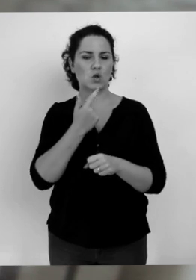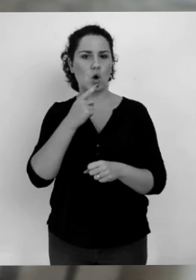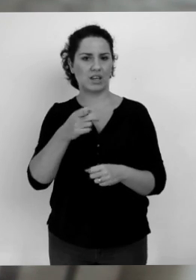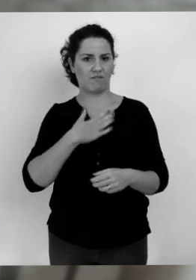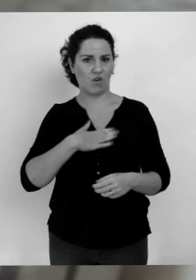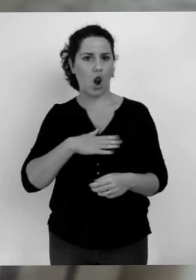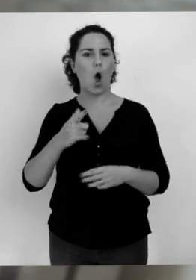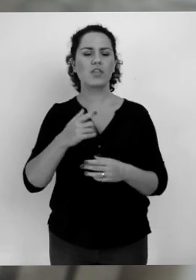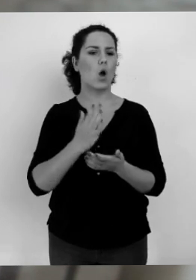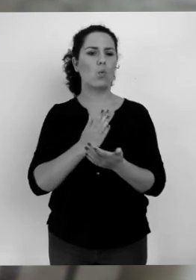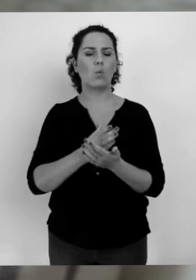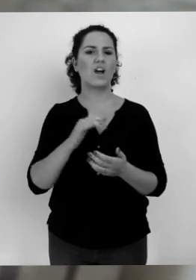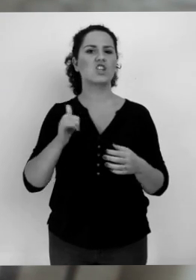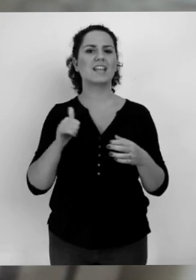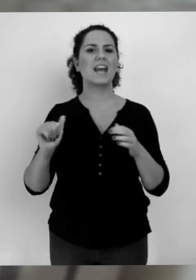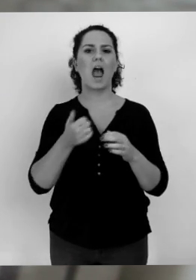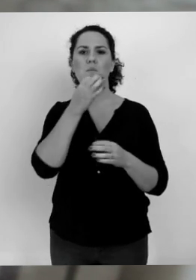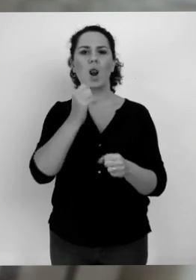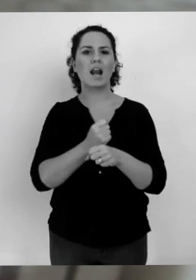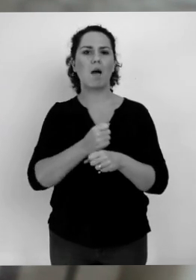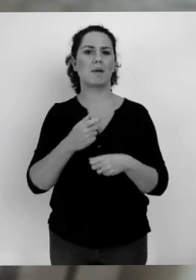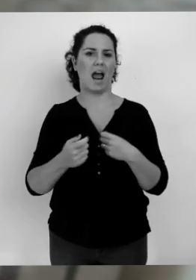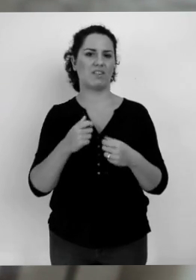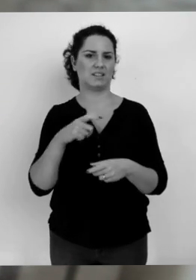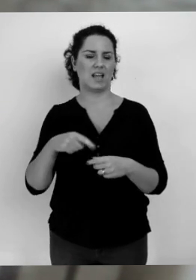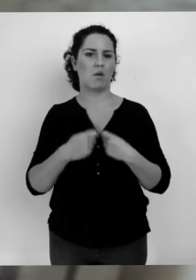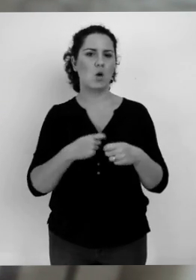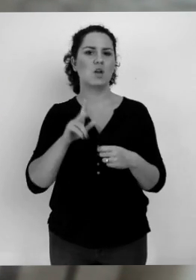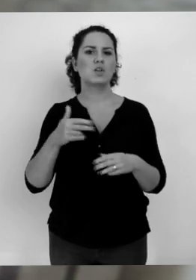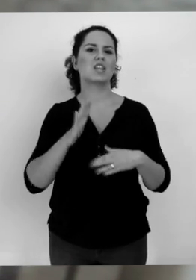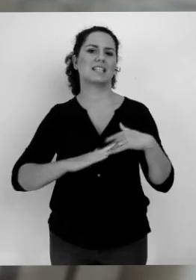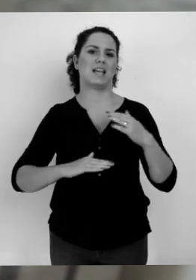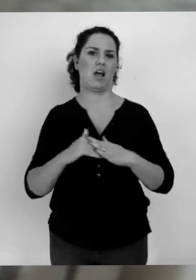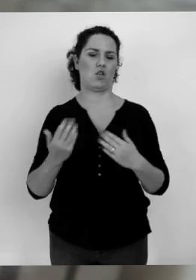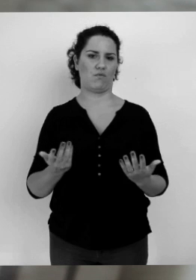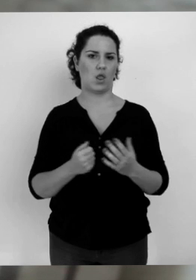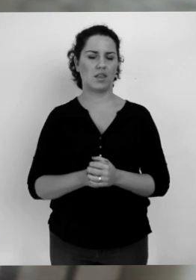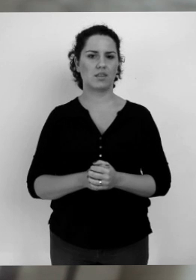volite, uvijek ćete najbolje napraviti posao i bit ćete zadovoljni.